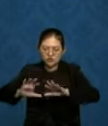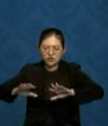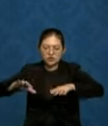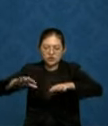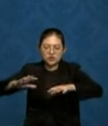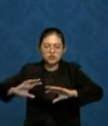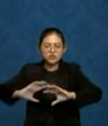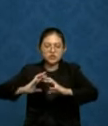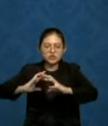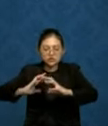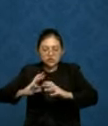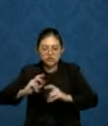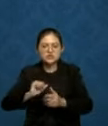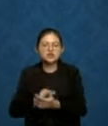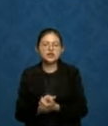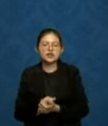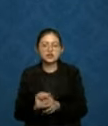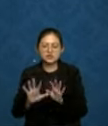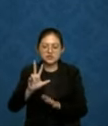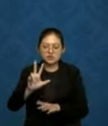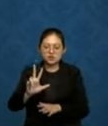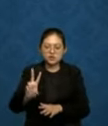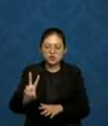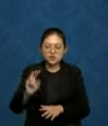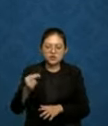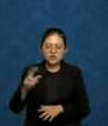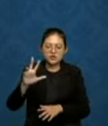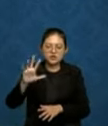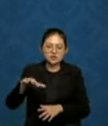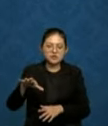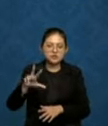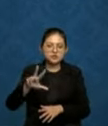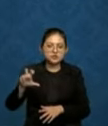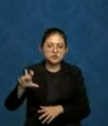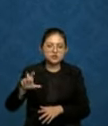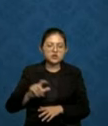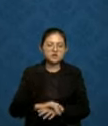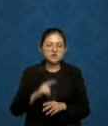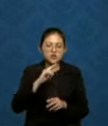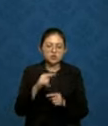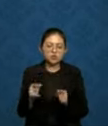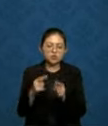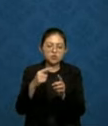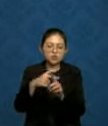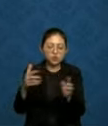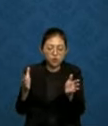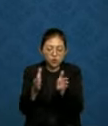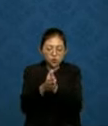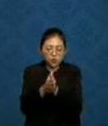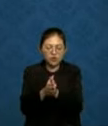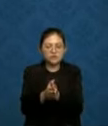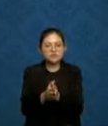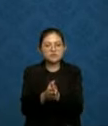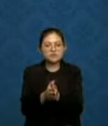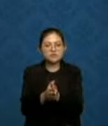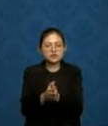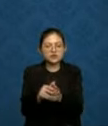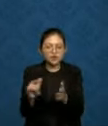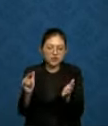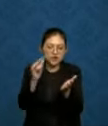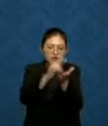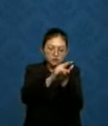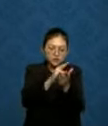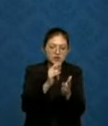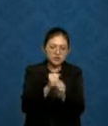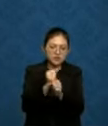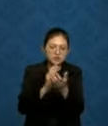มีถึง 25, 353คนซึ่งหากรวม 2กลุ่มนี้เข้าด้วยกันจะมีสัดส่วนเกินครึ่งของผู้ที่ได้รับอนุญาต